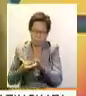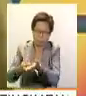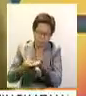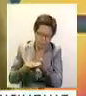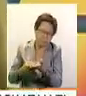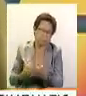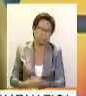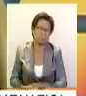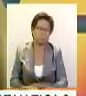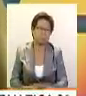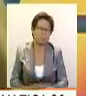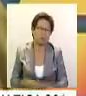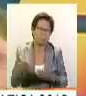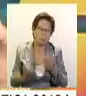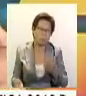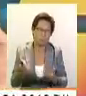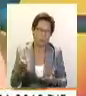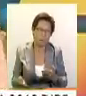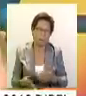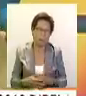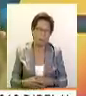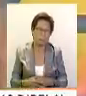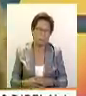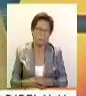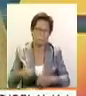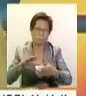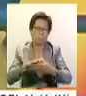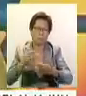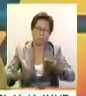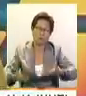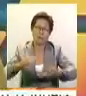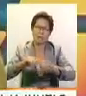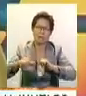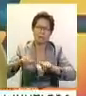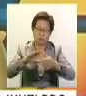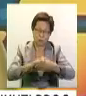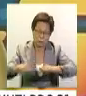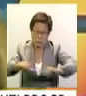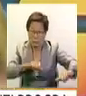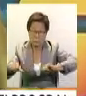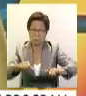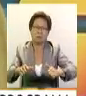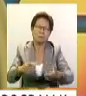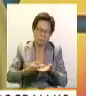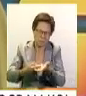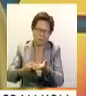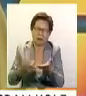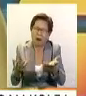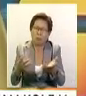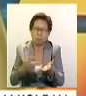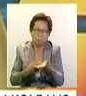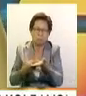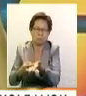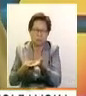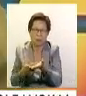seterusnya. Mungkin cerita action pack dan cuma nak bincang lah tengok macam mana kita